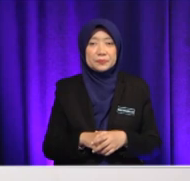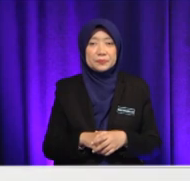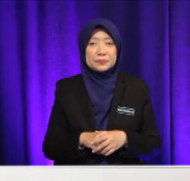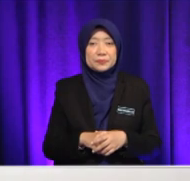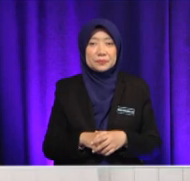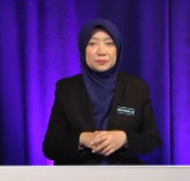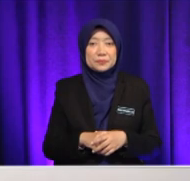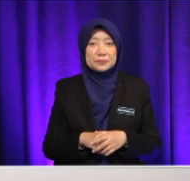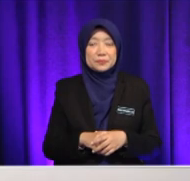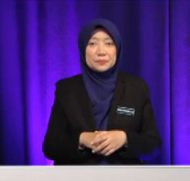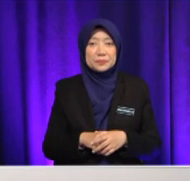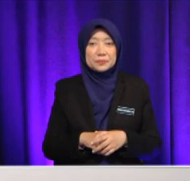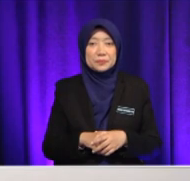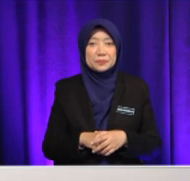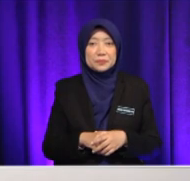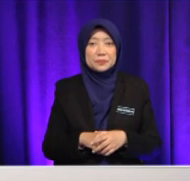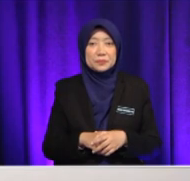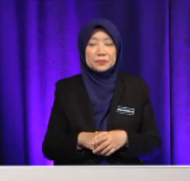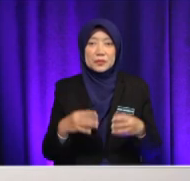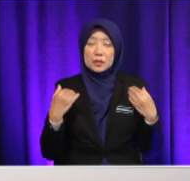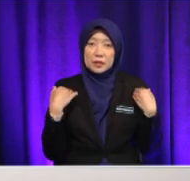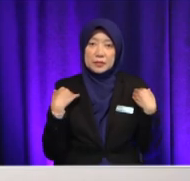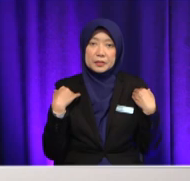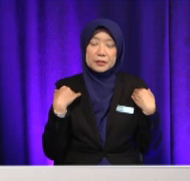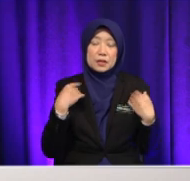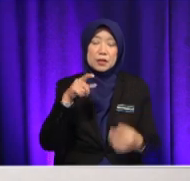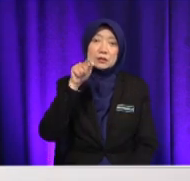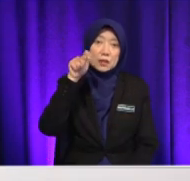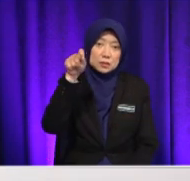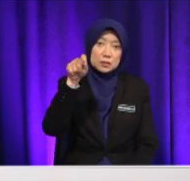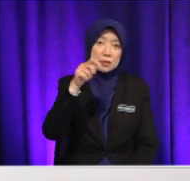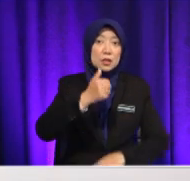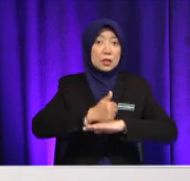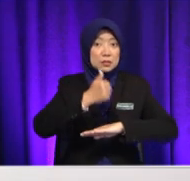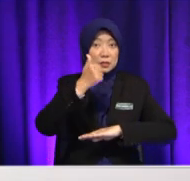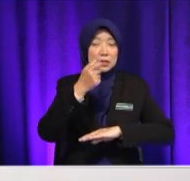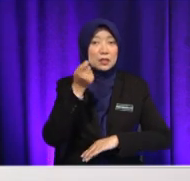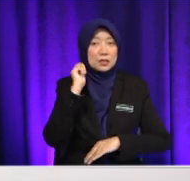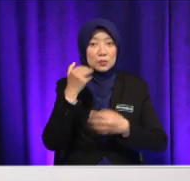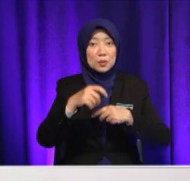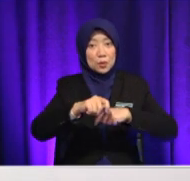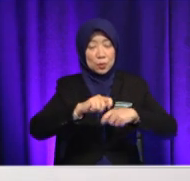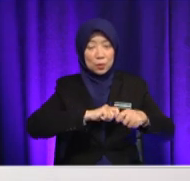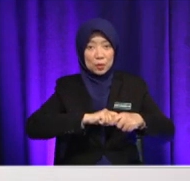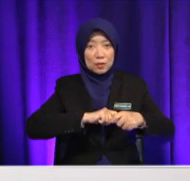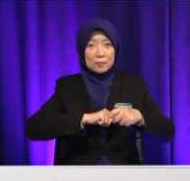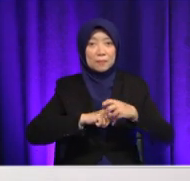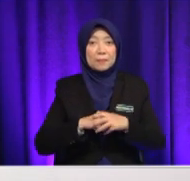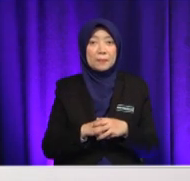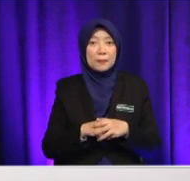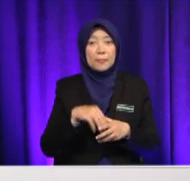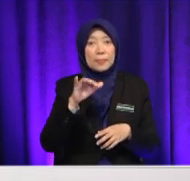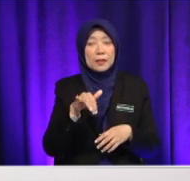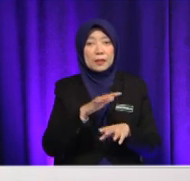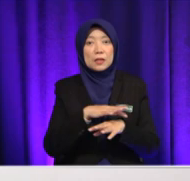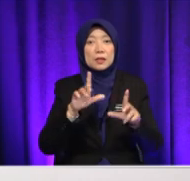sini. Okey. Yang ni ada tanda acid cikgu. Yang ni sebab dah koyak tadi, kita nak jimat masa sikit cikgu. Okay. Dan yang tak letak apa-apa